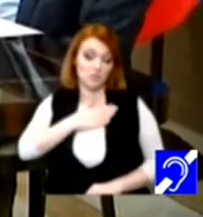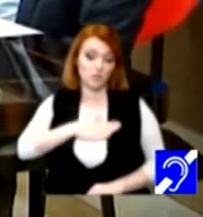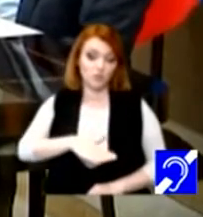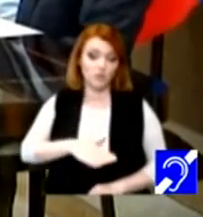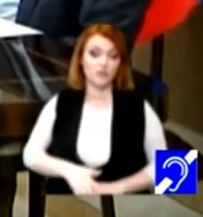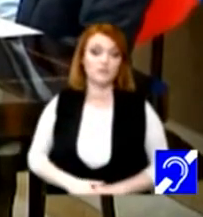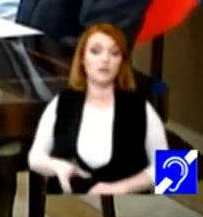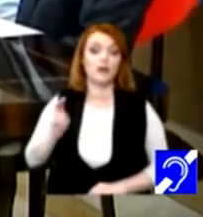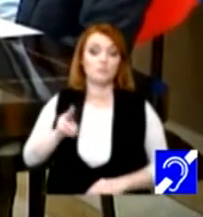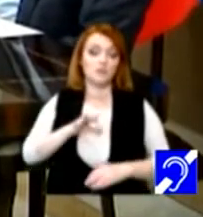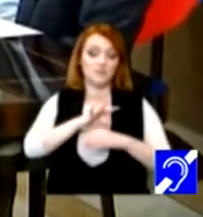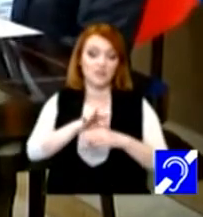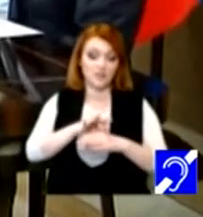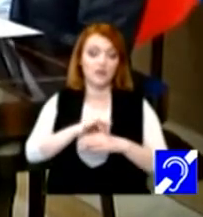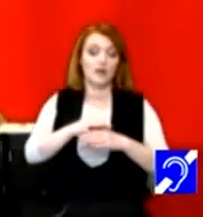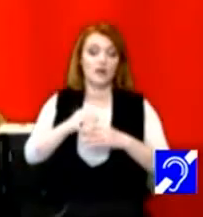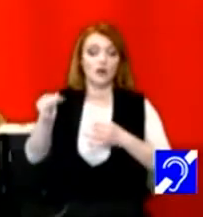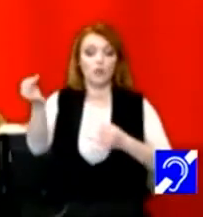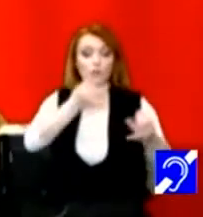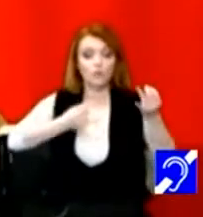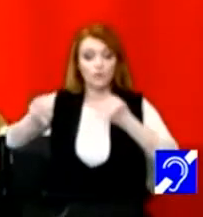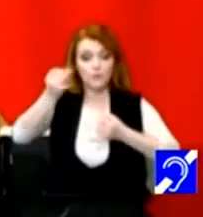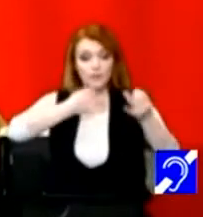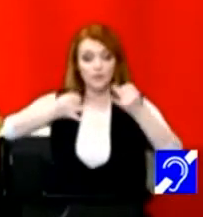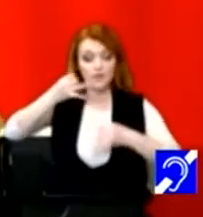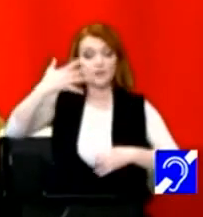modul în care a decurs convorbirea telefonică de 50 de minute, a